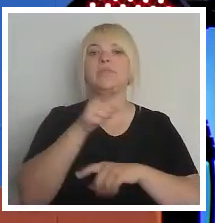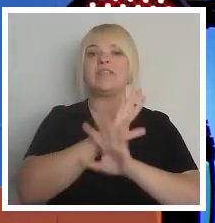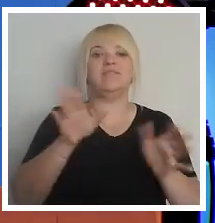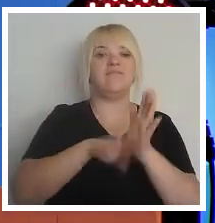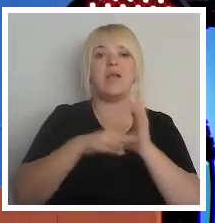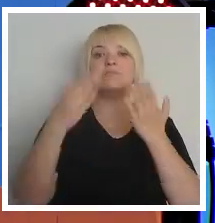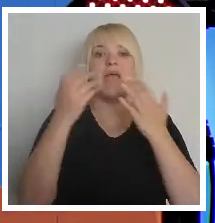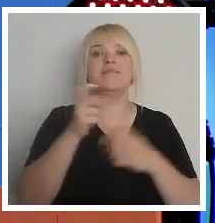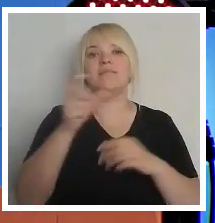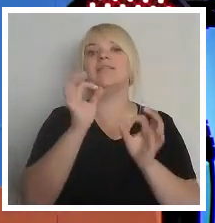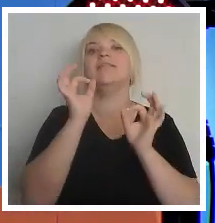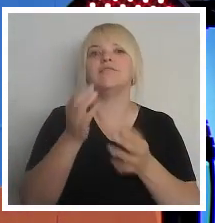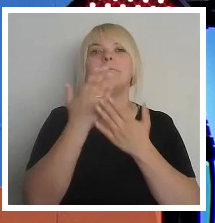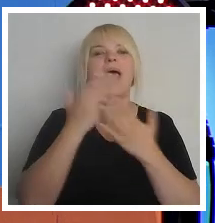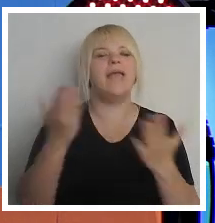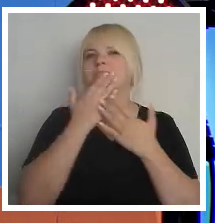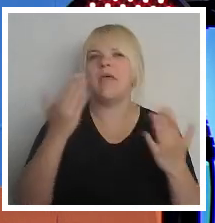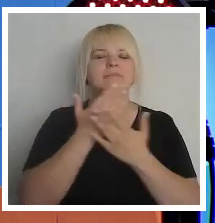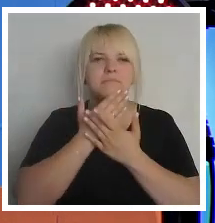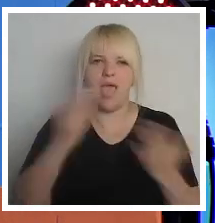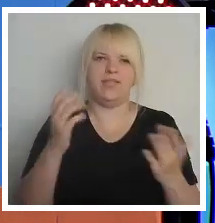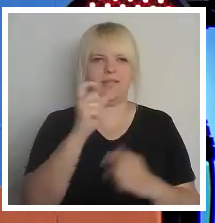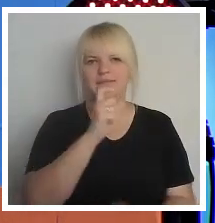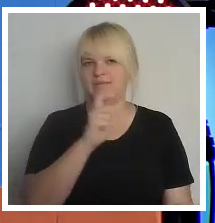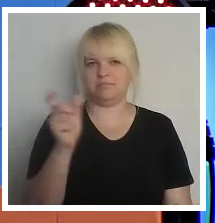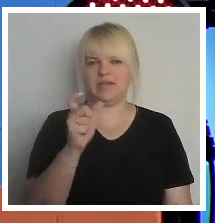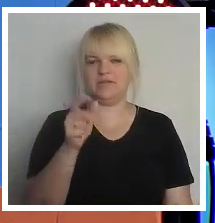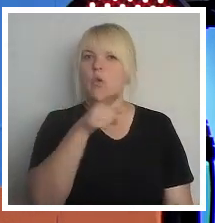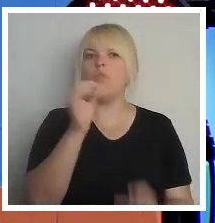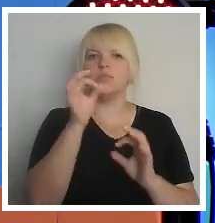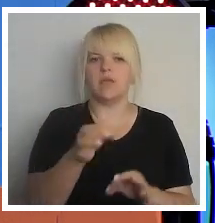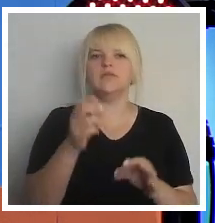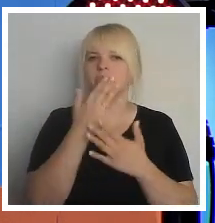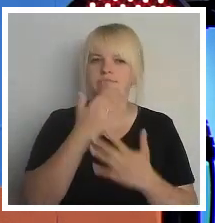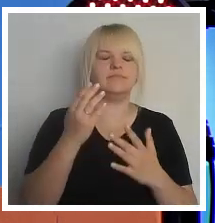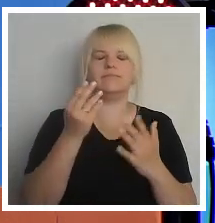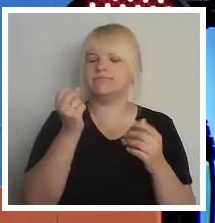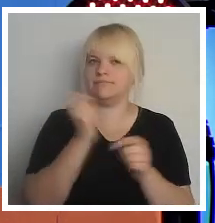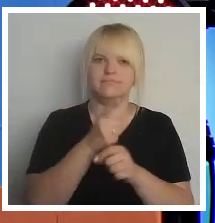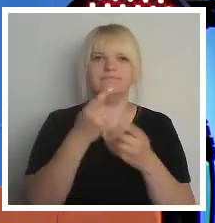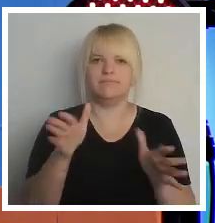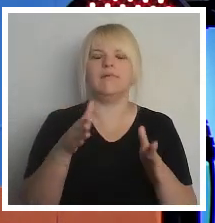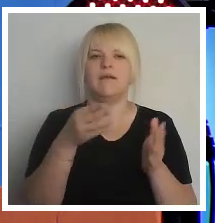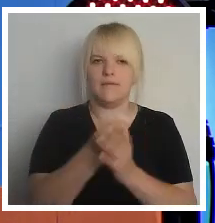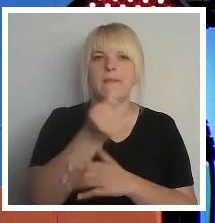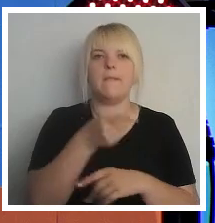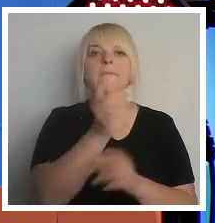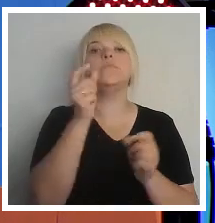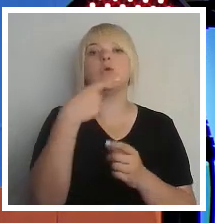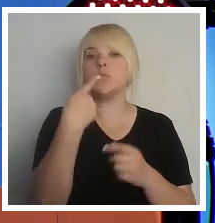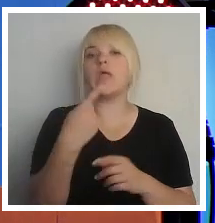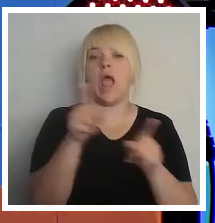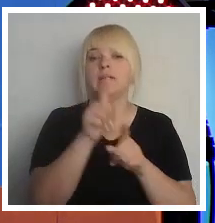pēdējais brīdis, bet pēdējais brīdis. Jo, nu, te jau Toms ļoti labi noraksturoja tos apjomus. Labi, protams, tie